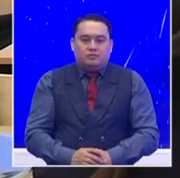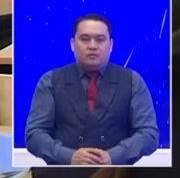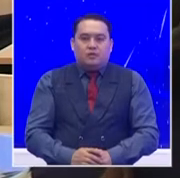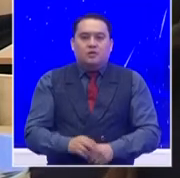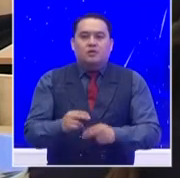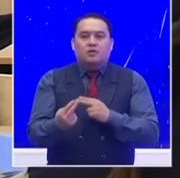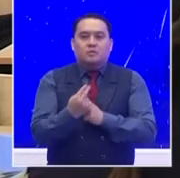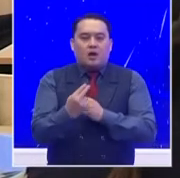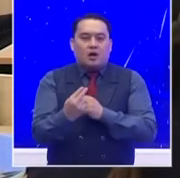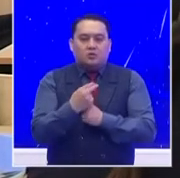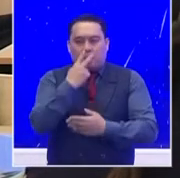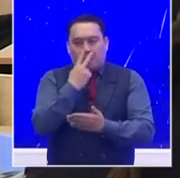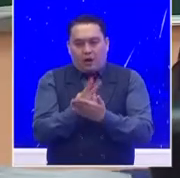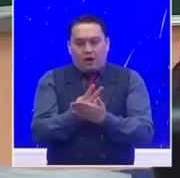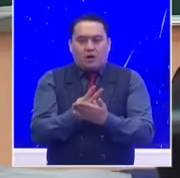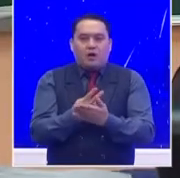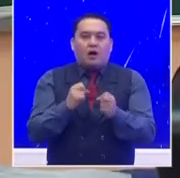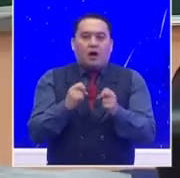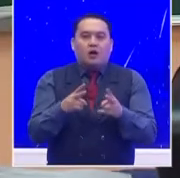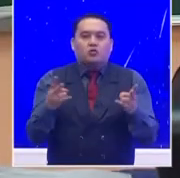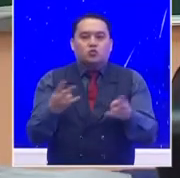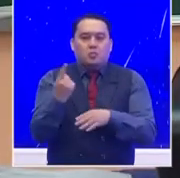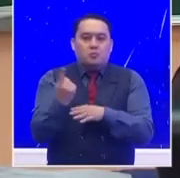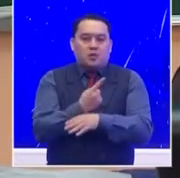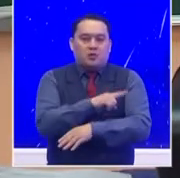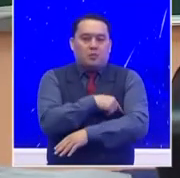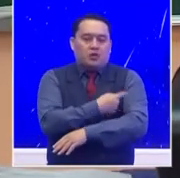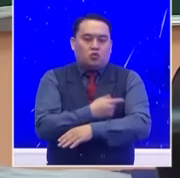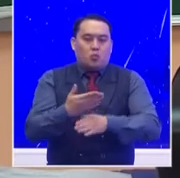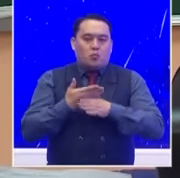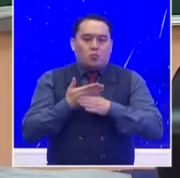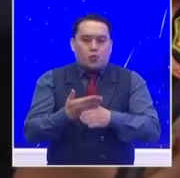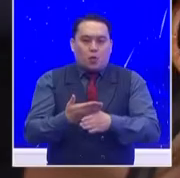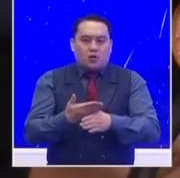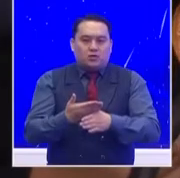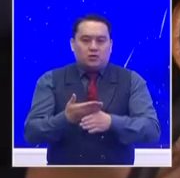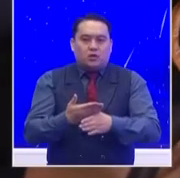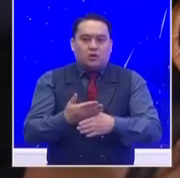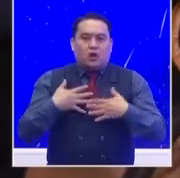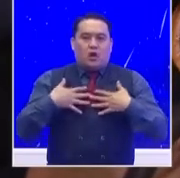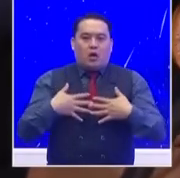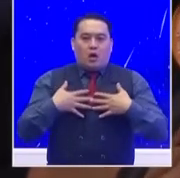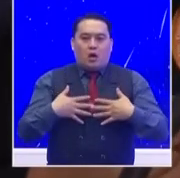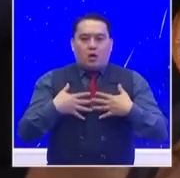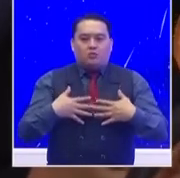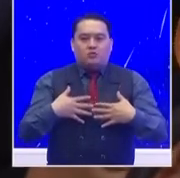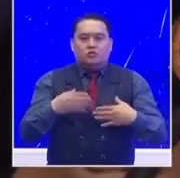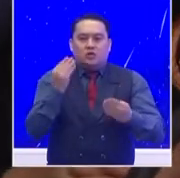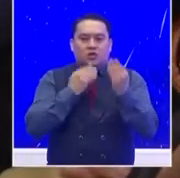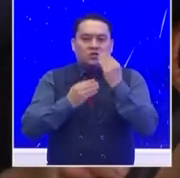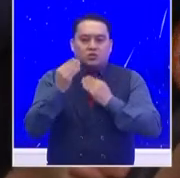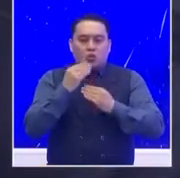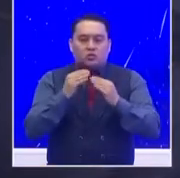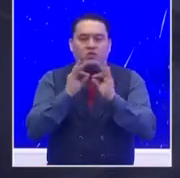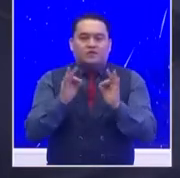из алматинской области показал кадетом как оказывать первую доврачебную помощь к примеру задохнувшегося в дыму делается искусственное дыхание